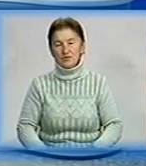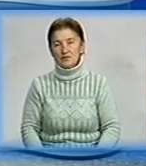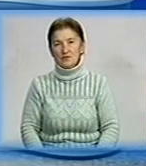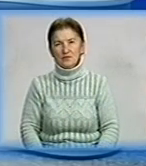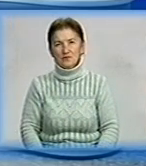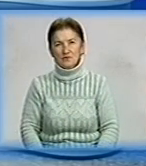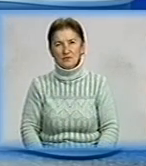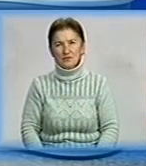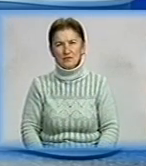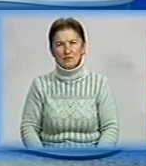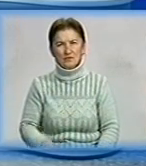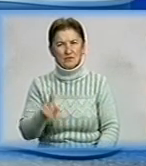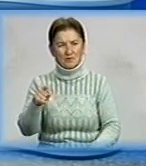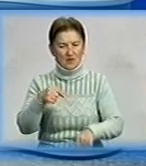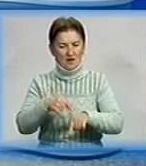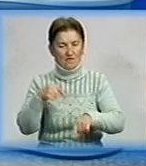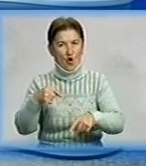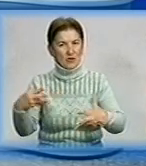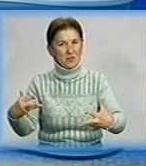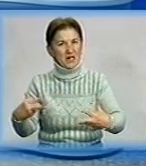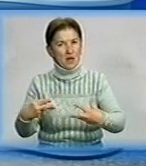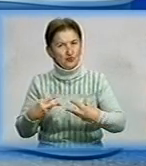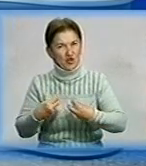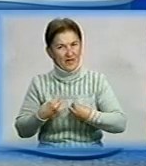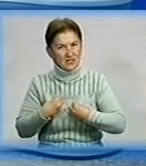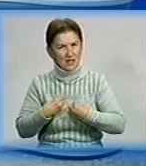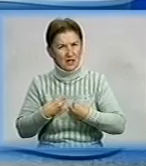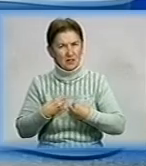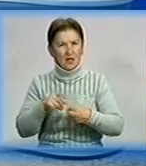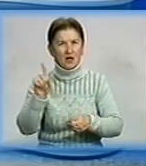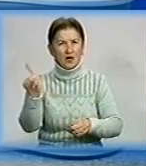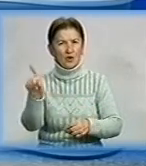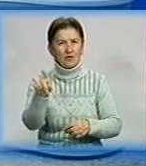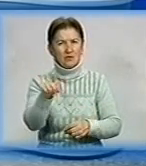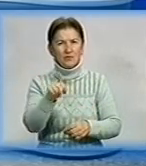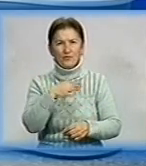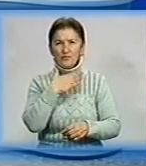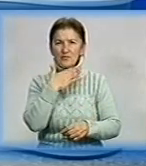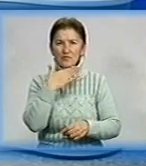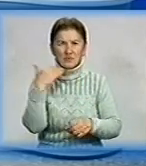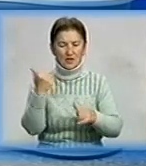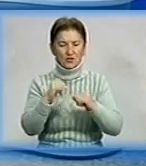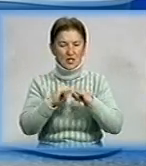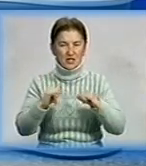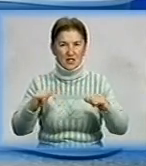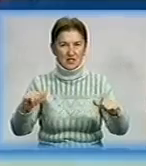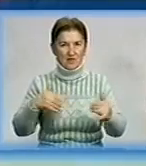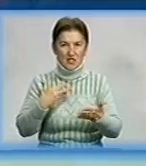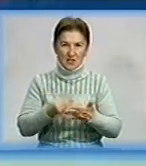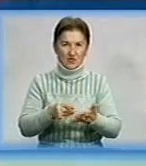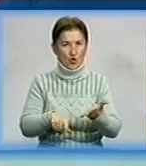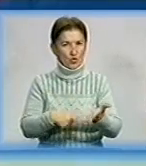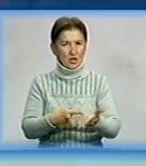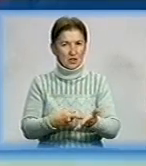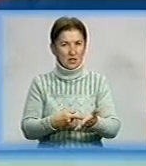people wanting to develop something new, to wanting to advance. So когда они хотят как-то развить свой город, когда они